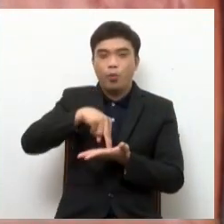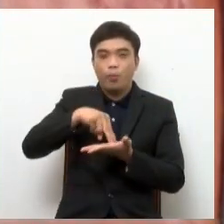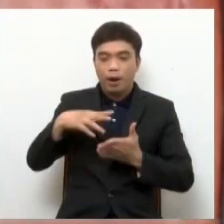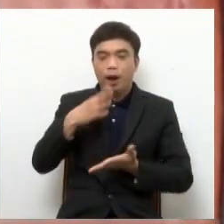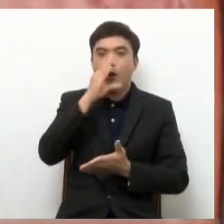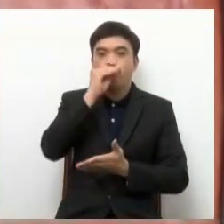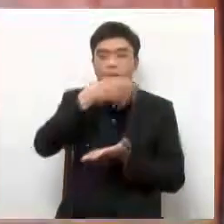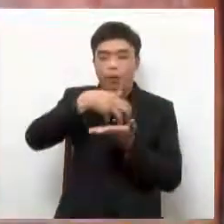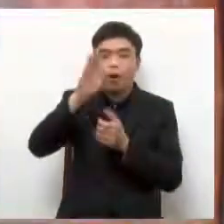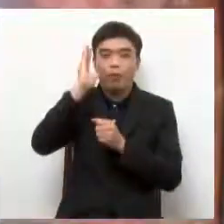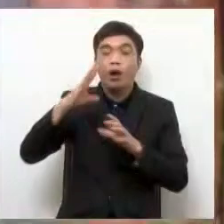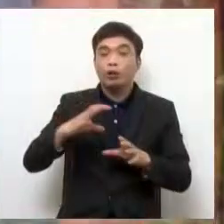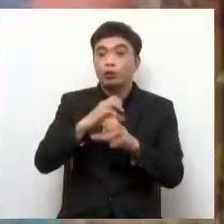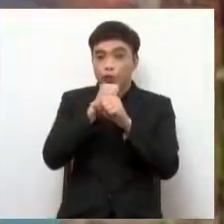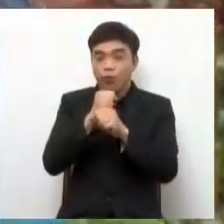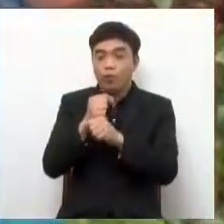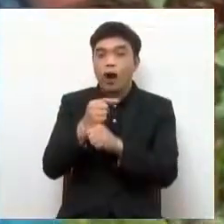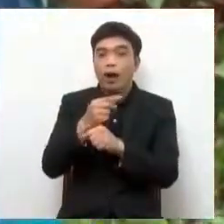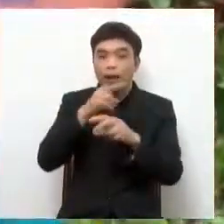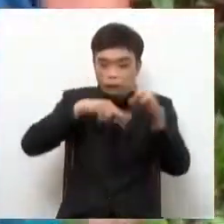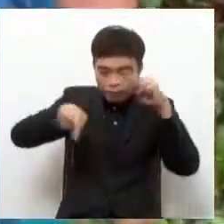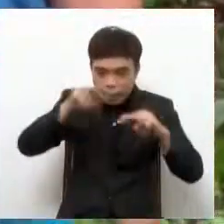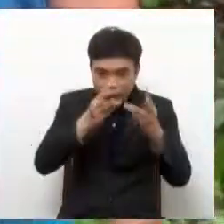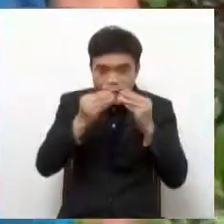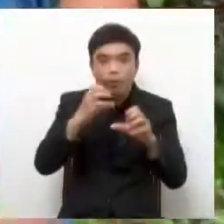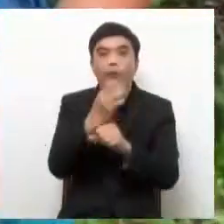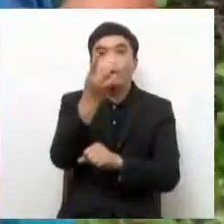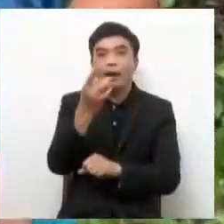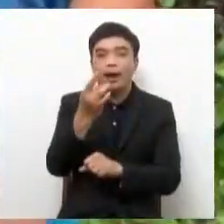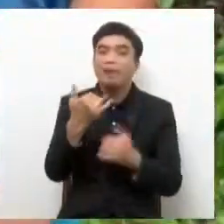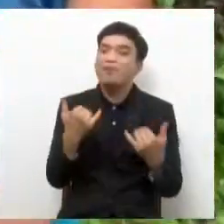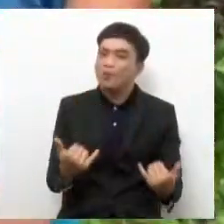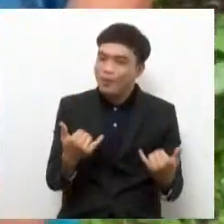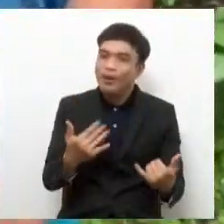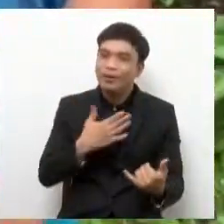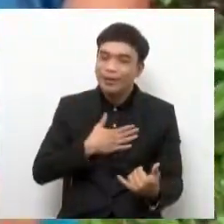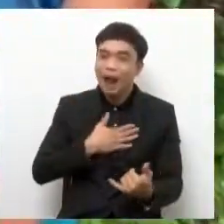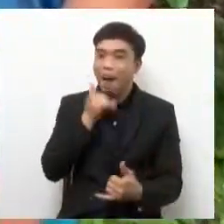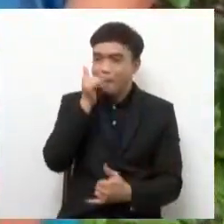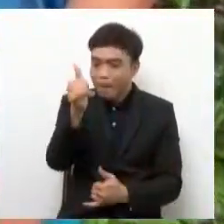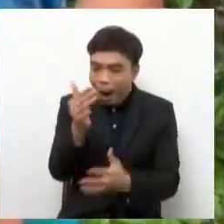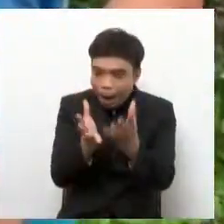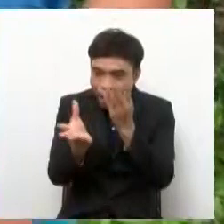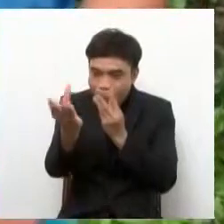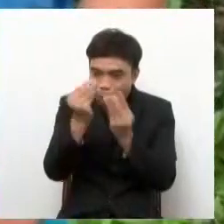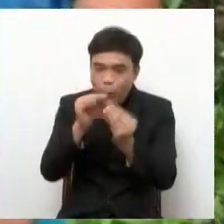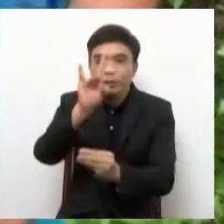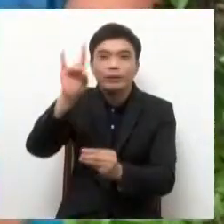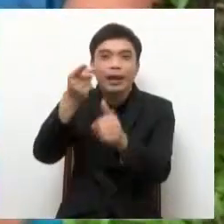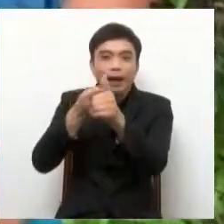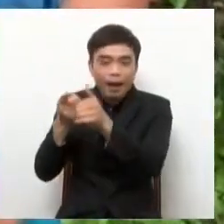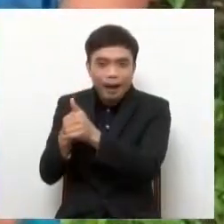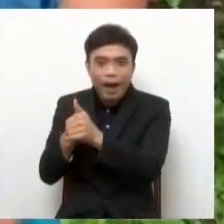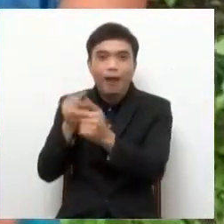าในครั้งนี้นะครับ สวัสดีค่ะ วันนี้ที่เราได้มาที่เขตห้ามล่าสัตว์ป่าป่าเขาภูหลวงนะคะเราได้เรียนรู้เกี่